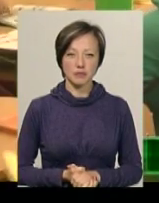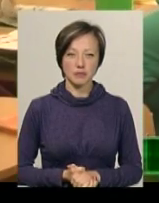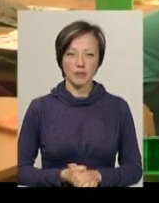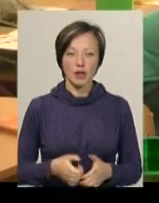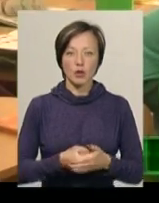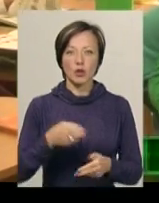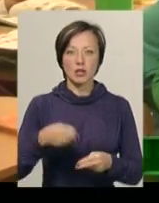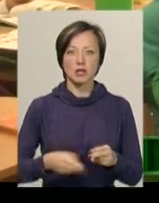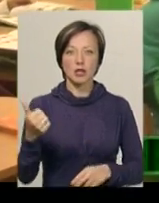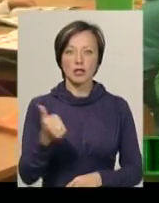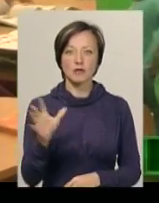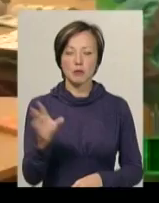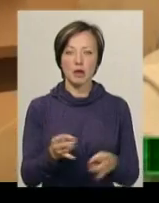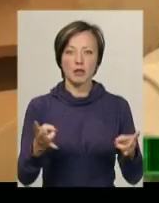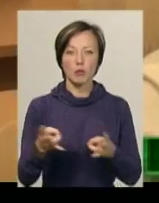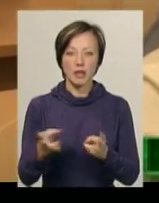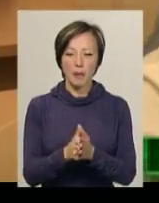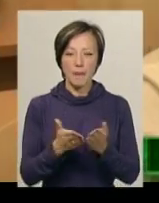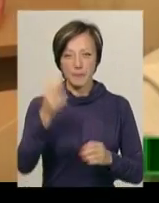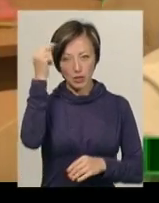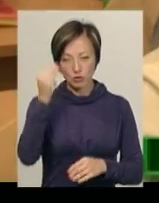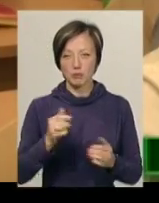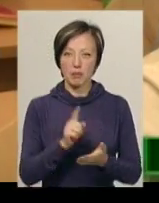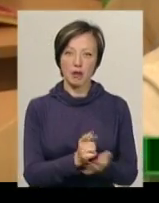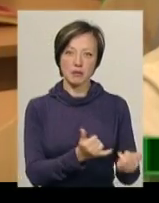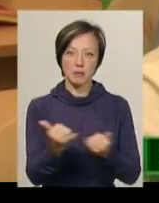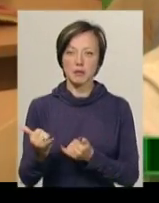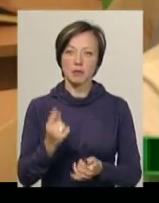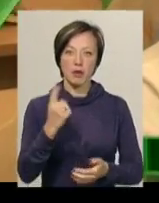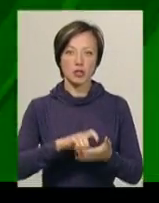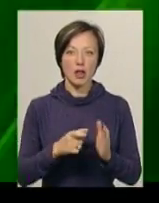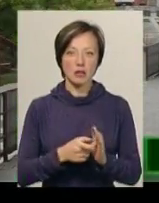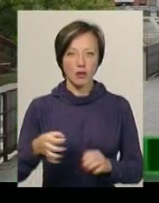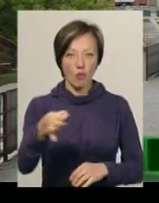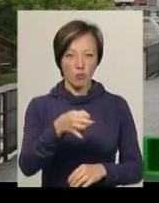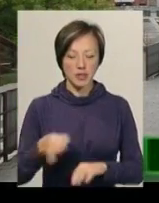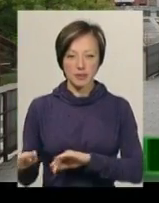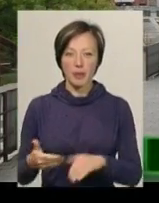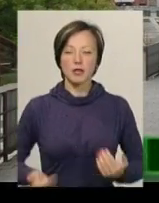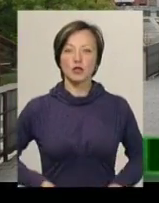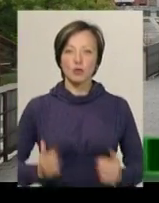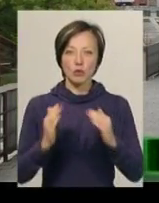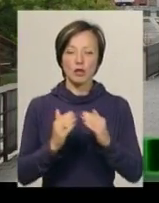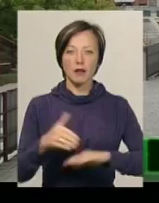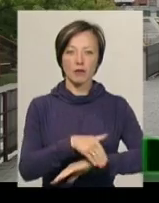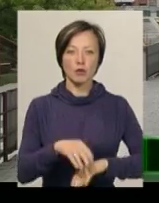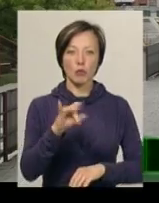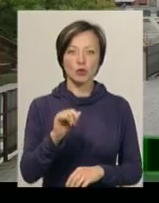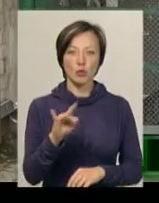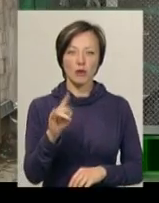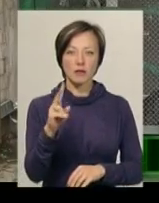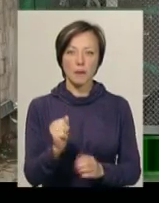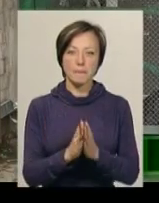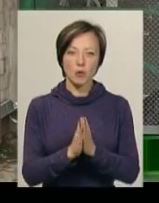До кінця тижня усіма необхідними підручниками мають забезпечити першокласників Хмельниччини. Жителі будинку на Проскурівській у Хмельницькому